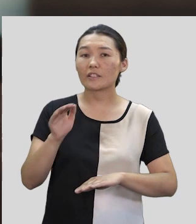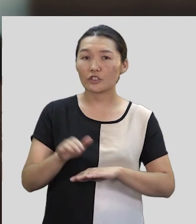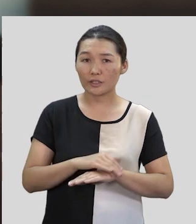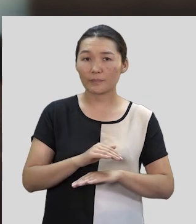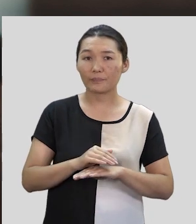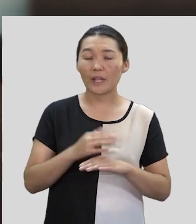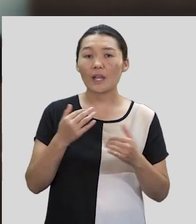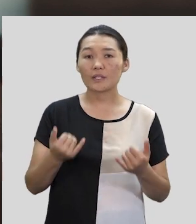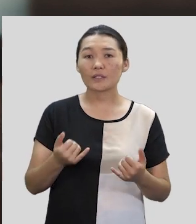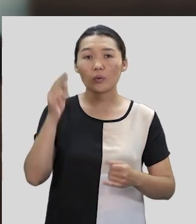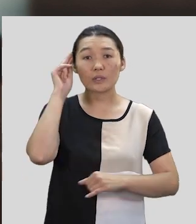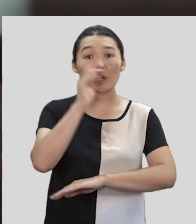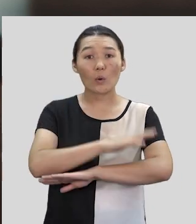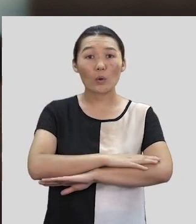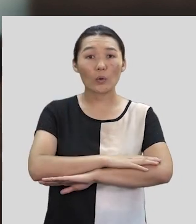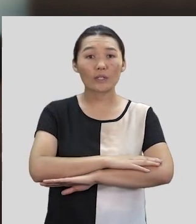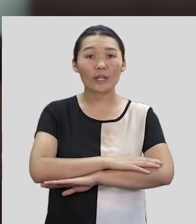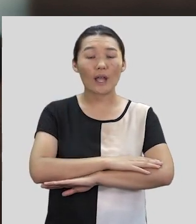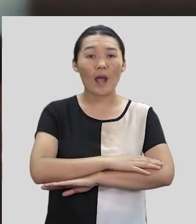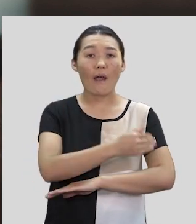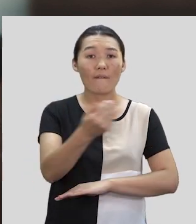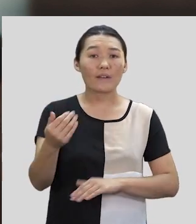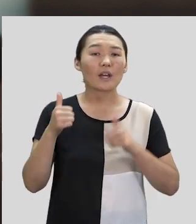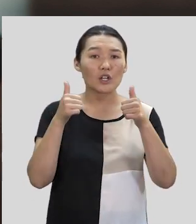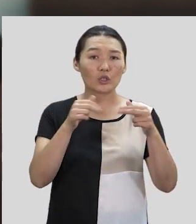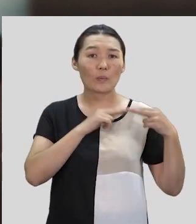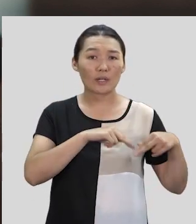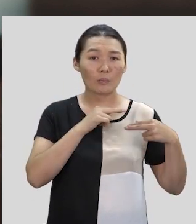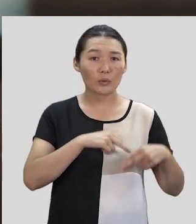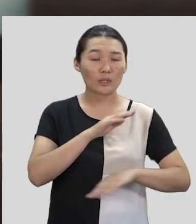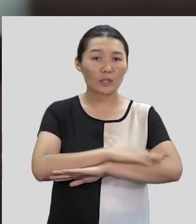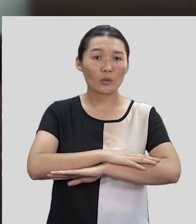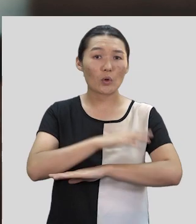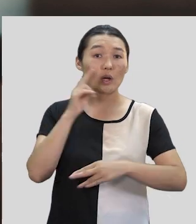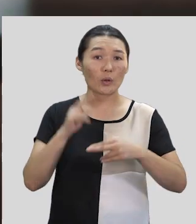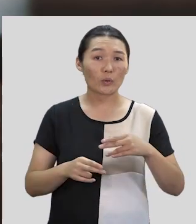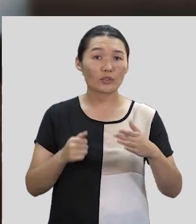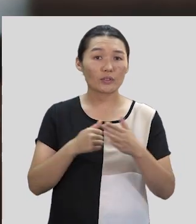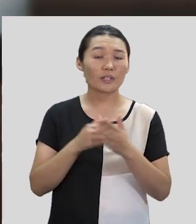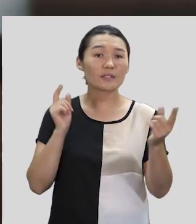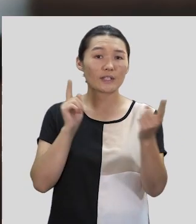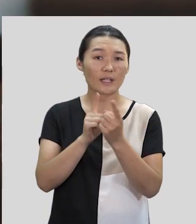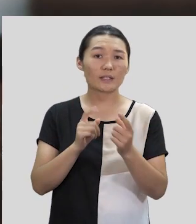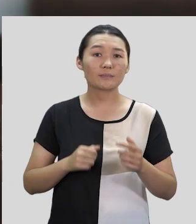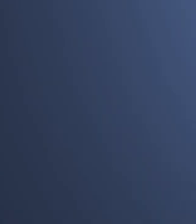сегодня на уроке вы хорошо поработали урок окончен до свидания